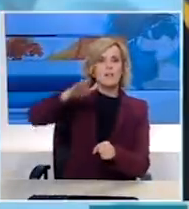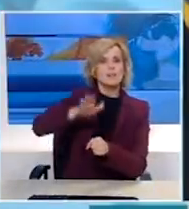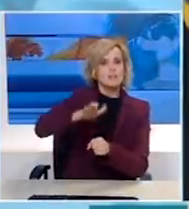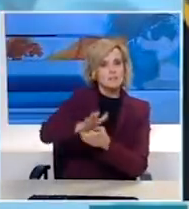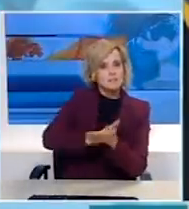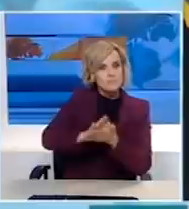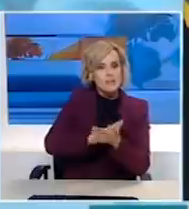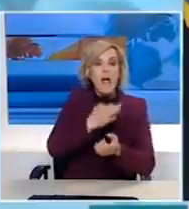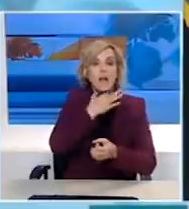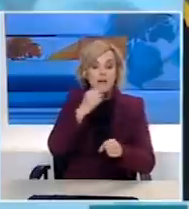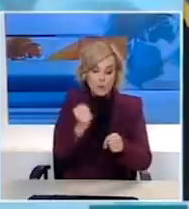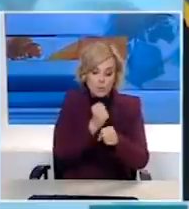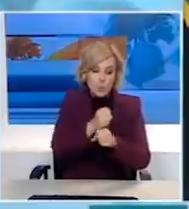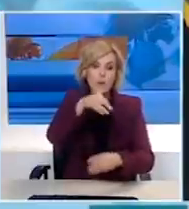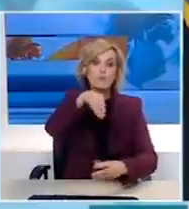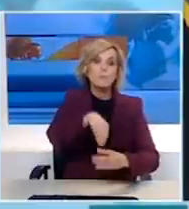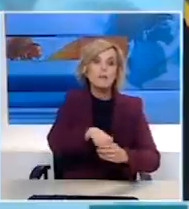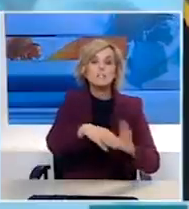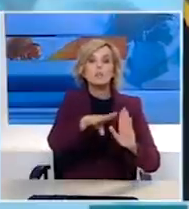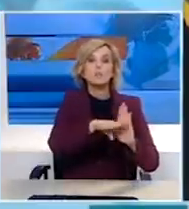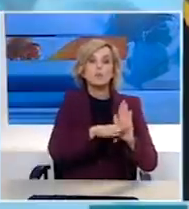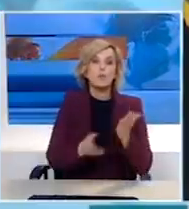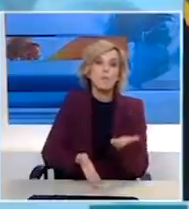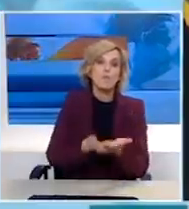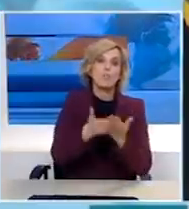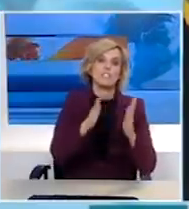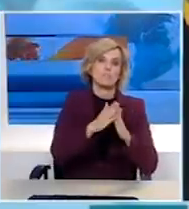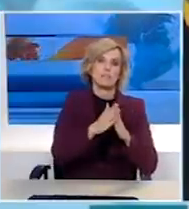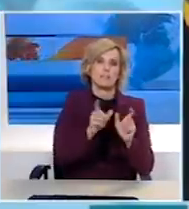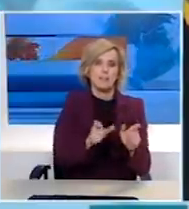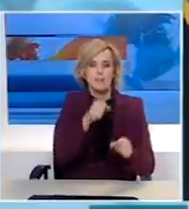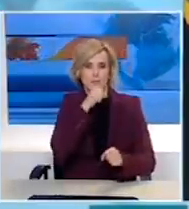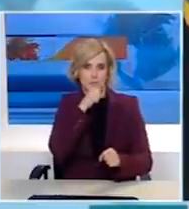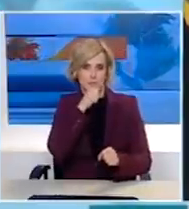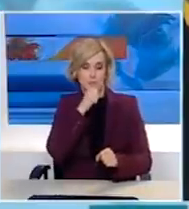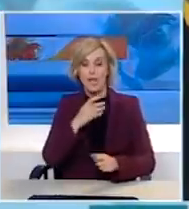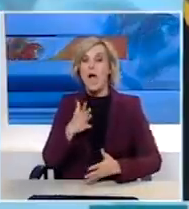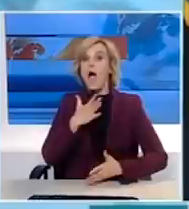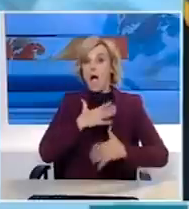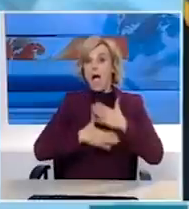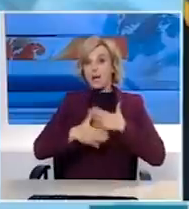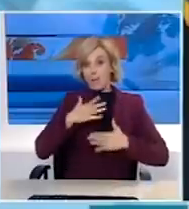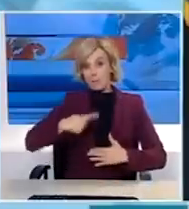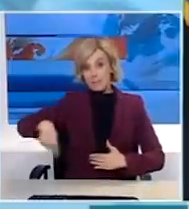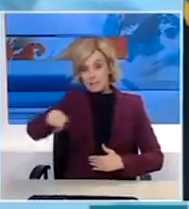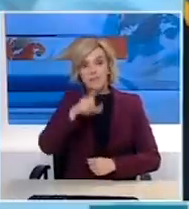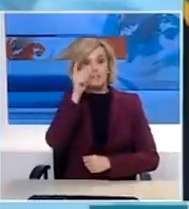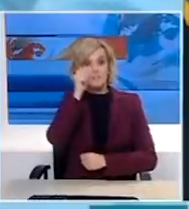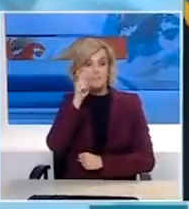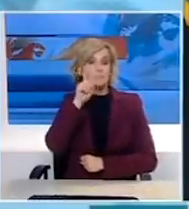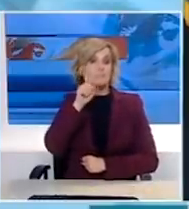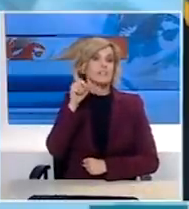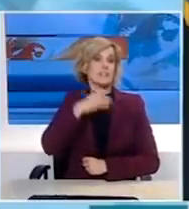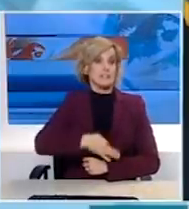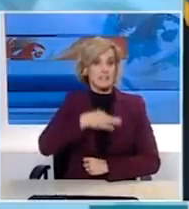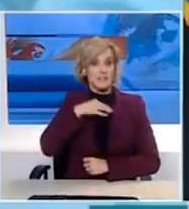των εργαζομένων και των απασχολούμενων στο πρόγραμμα Βοήθεια στο Σπίτι. Αγαπητοί μου συμπολίτες, κυρίες και κύριοι, η μάχη